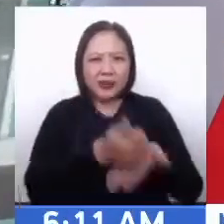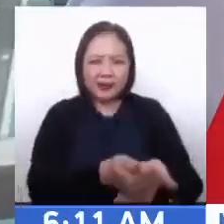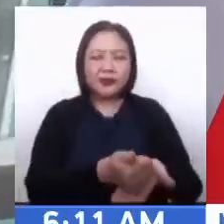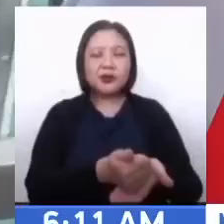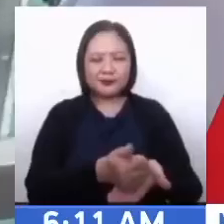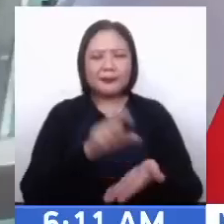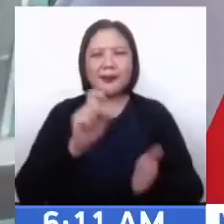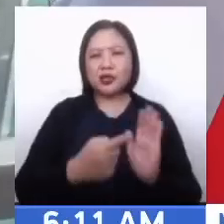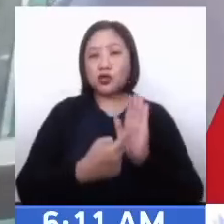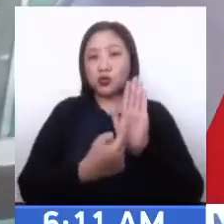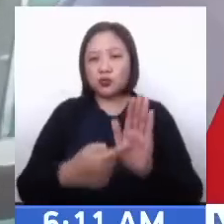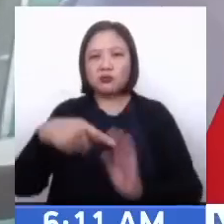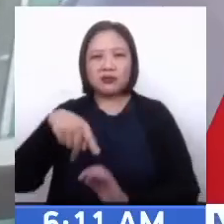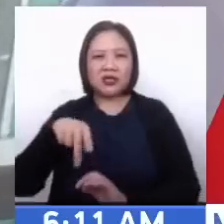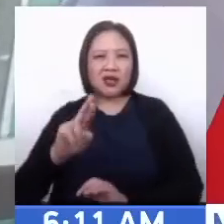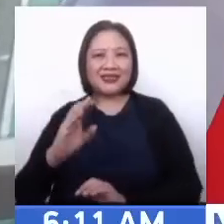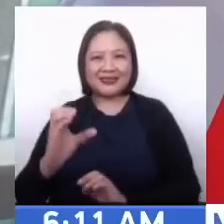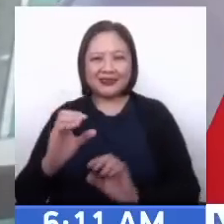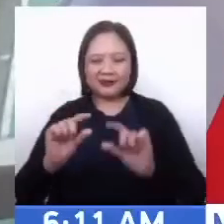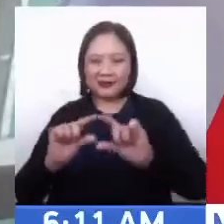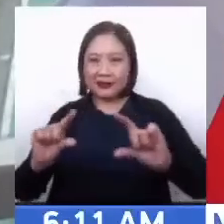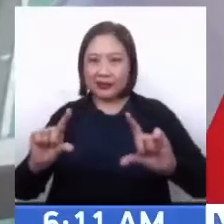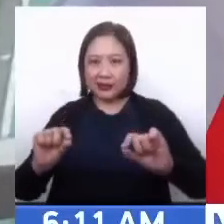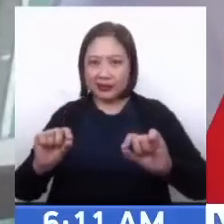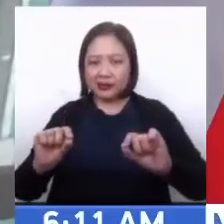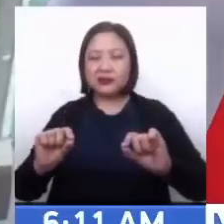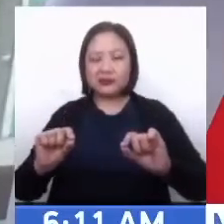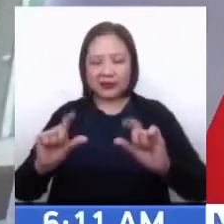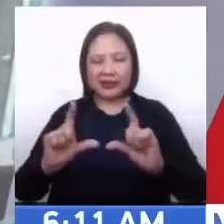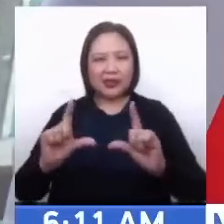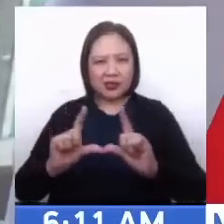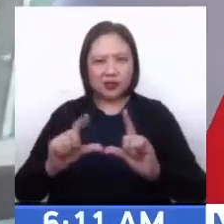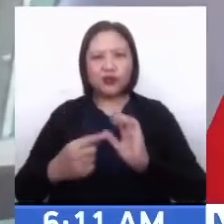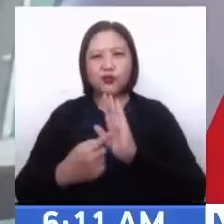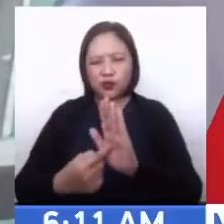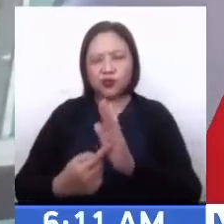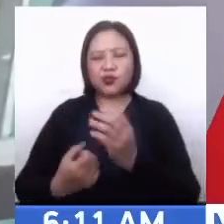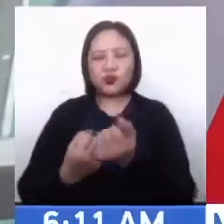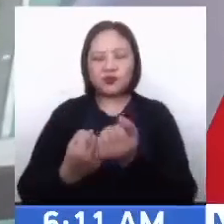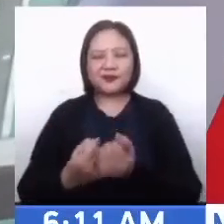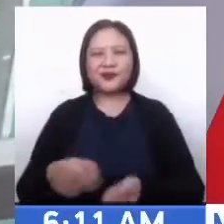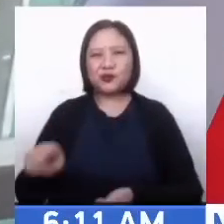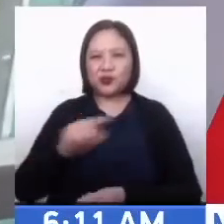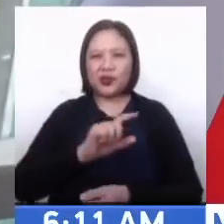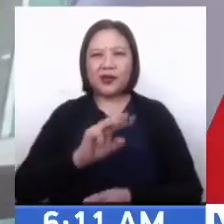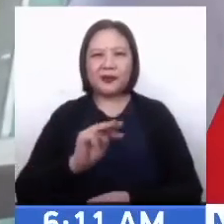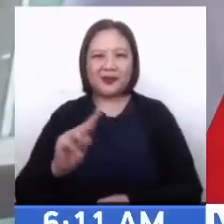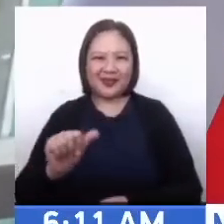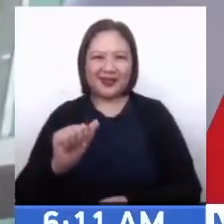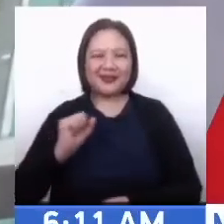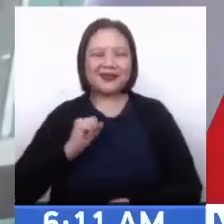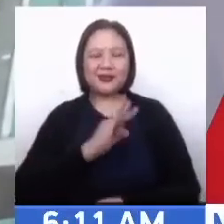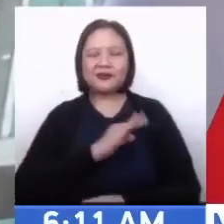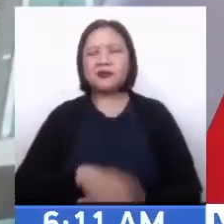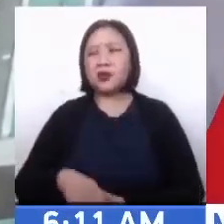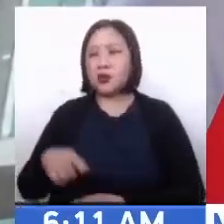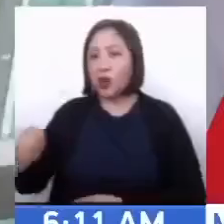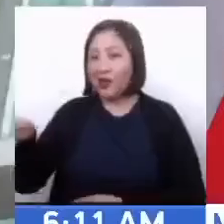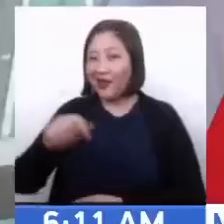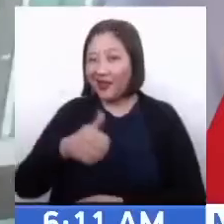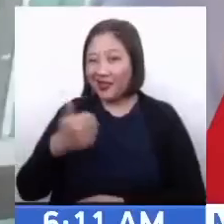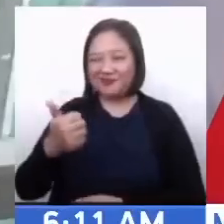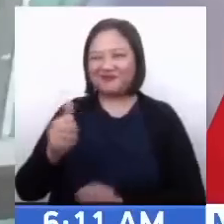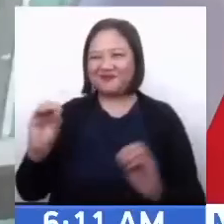and PRC licenses to the enforcers. Sa lahat na iba pang motorista, walang lusot? Wala na po. May window hour naman